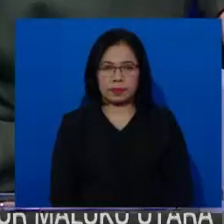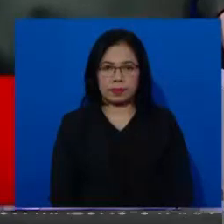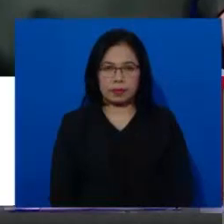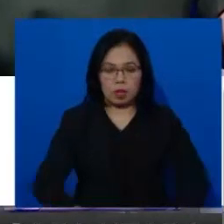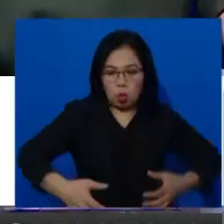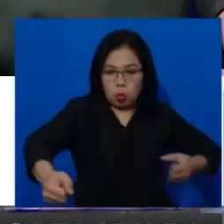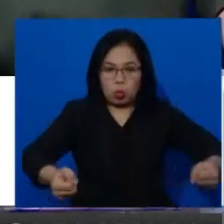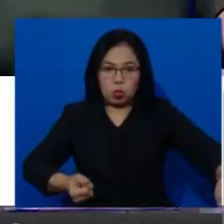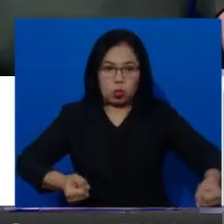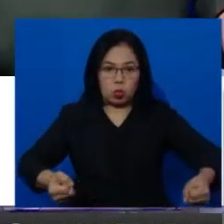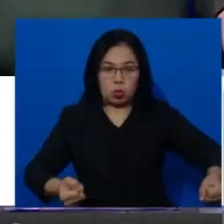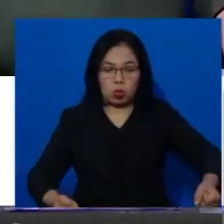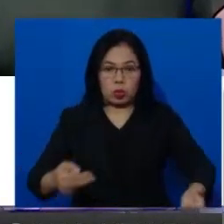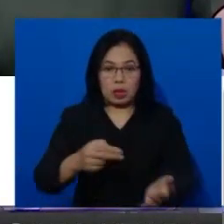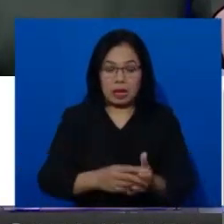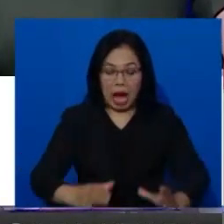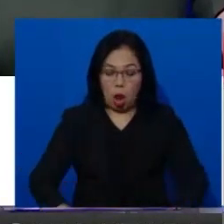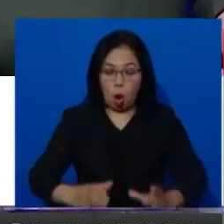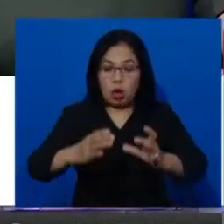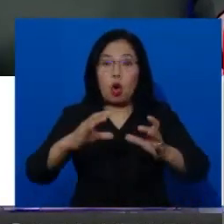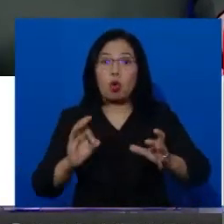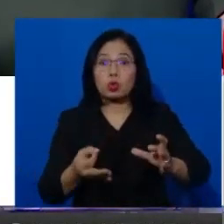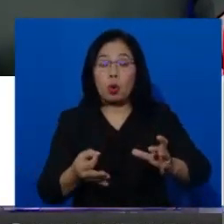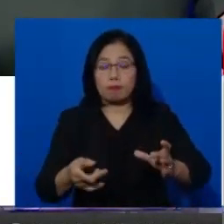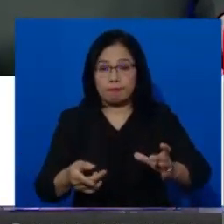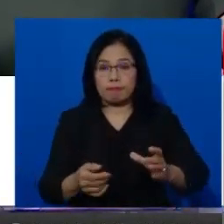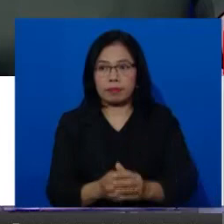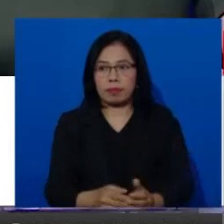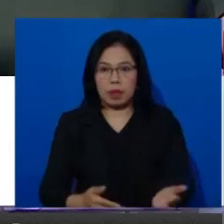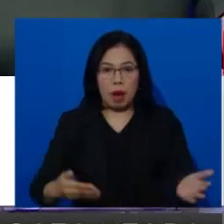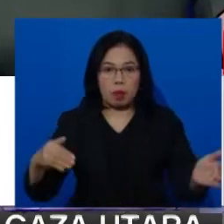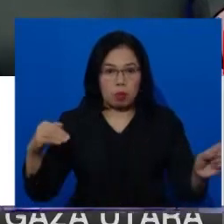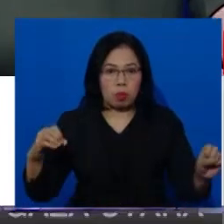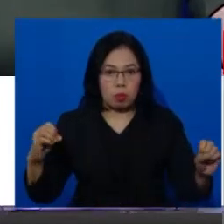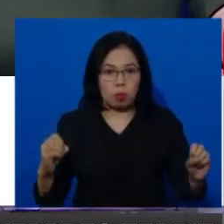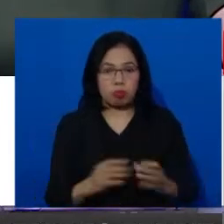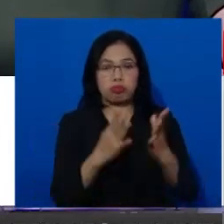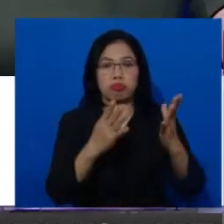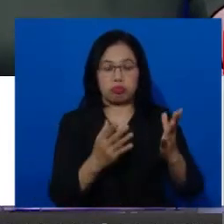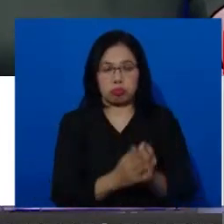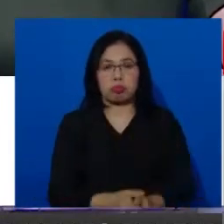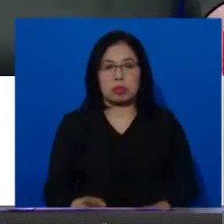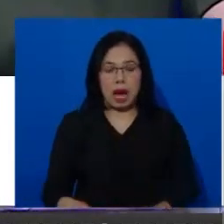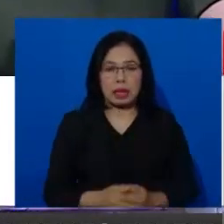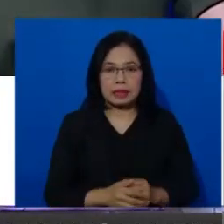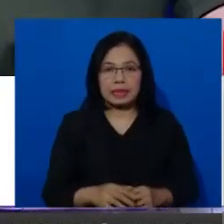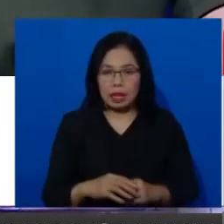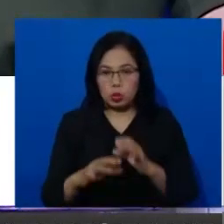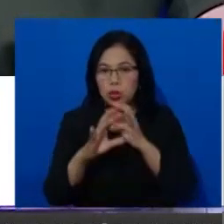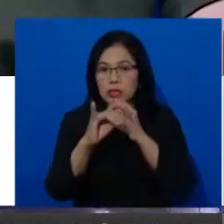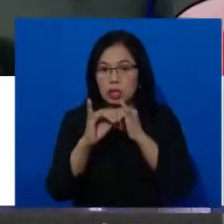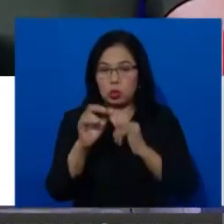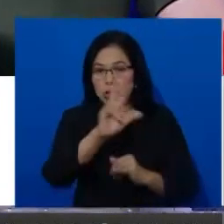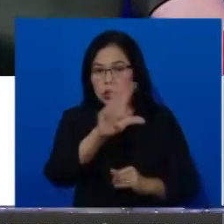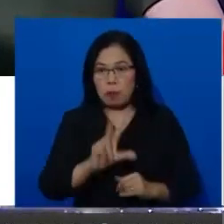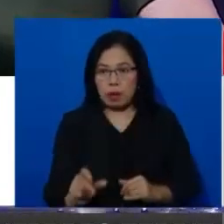Truk bermuatan galon air kosong menabrak sejumlah kendaraan dan rumah di Cianjur, Jawa Barat. Akibatnya 2 orang tewas dan 7 lainnya luka-luka. Kecelakaan truk